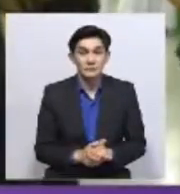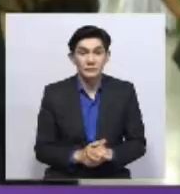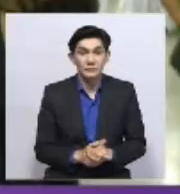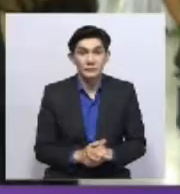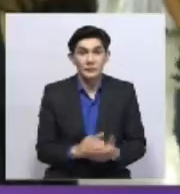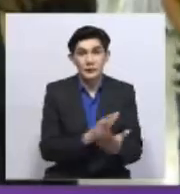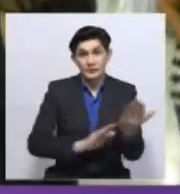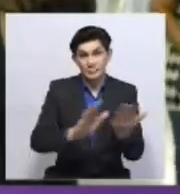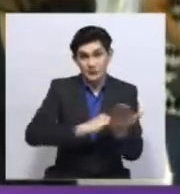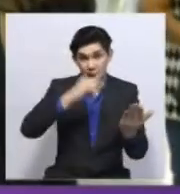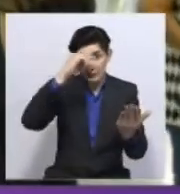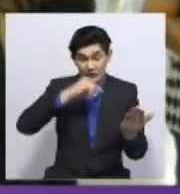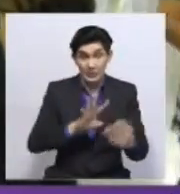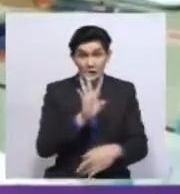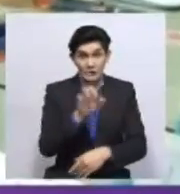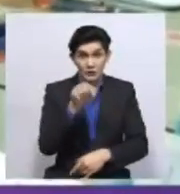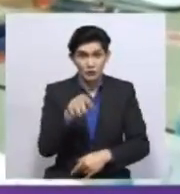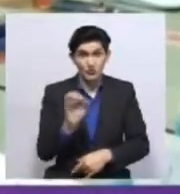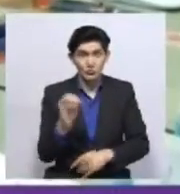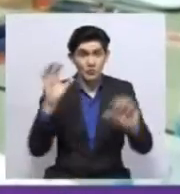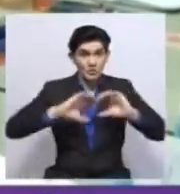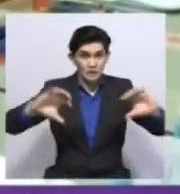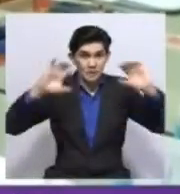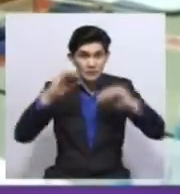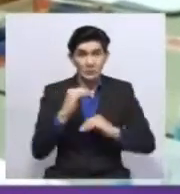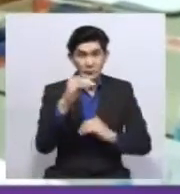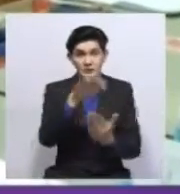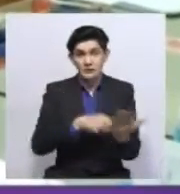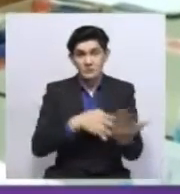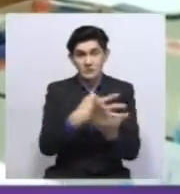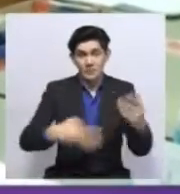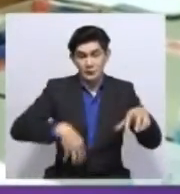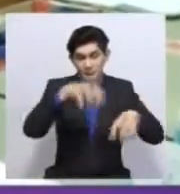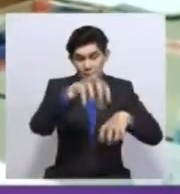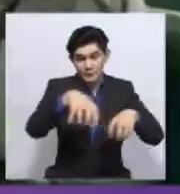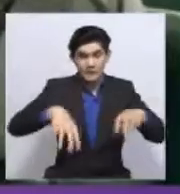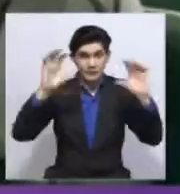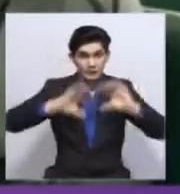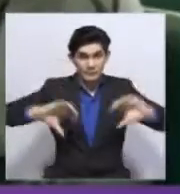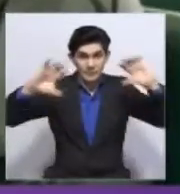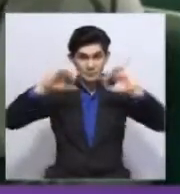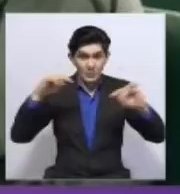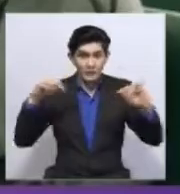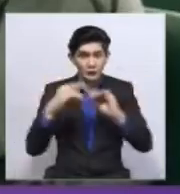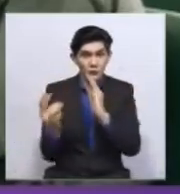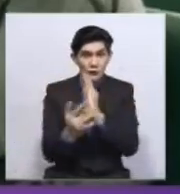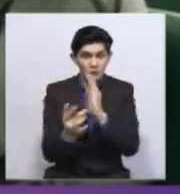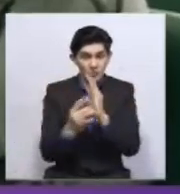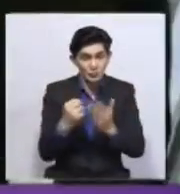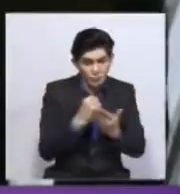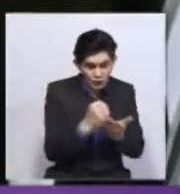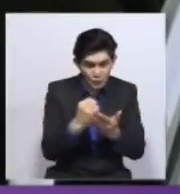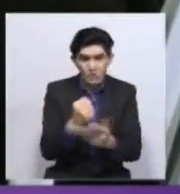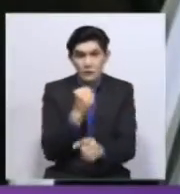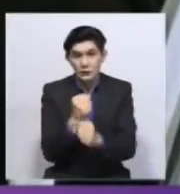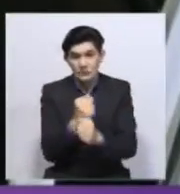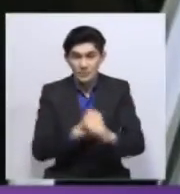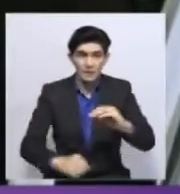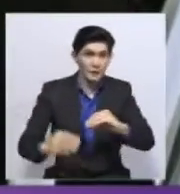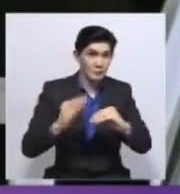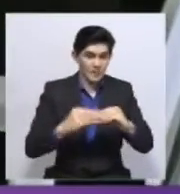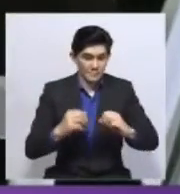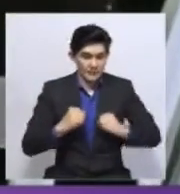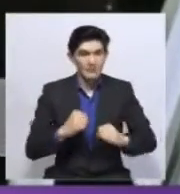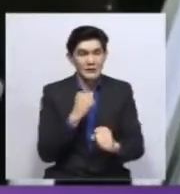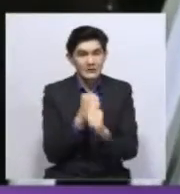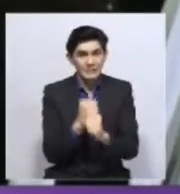การขับเคลื่อนประเทศไทยสู่ Thailand 4.0 รัฐบาลได้กำหนดนโยบายให้หน่วยงานราชการนำเทคโนโลยีเข้ามาใช้เพิ่มประสิทธิภ